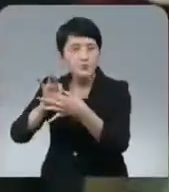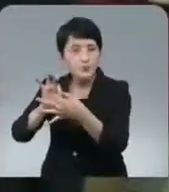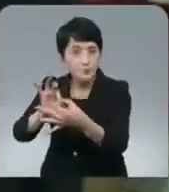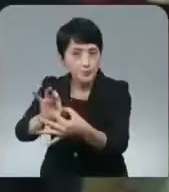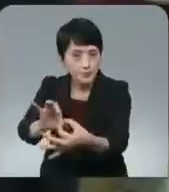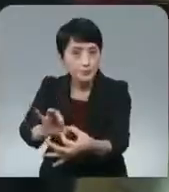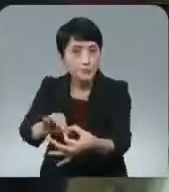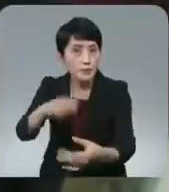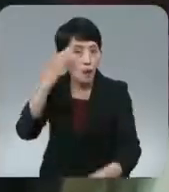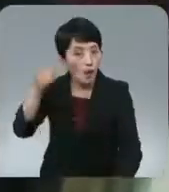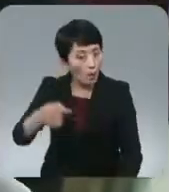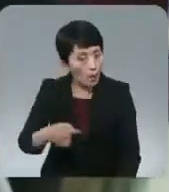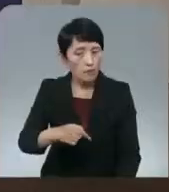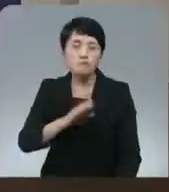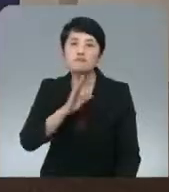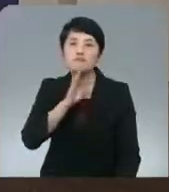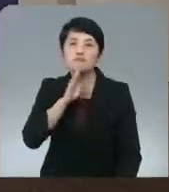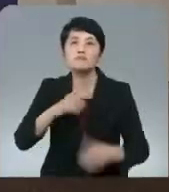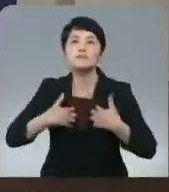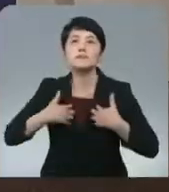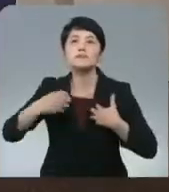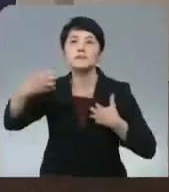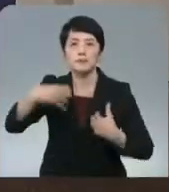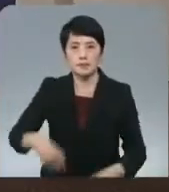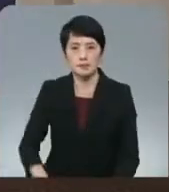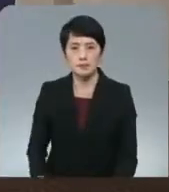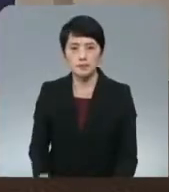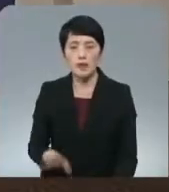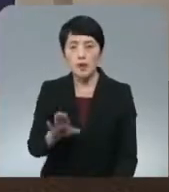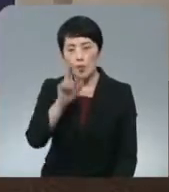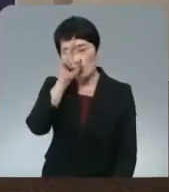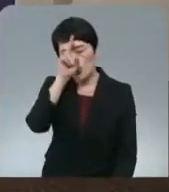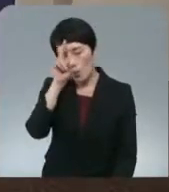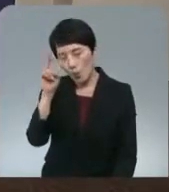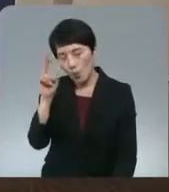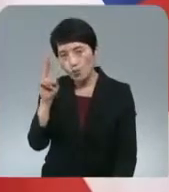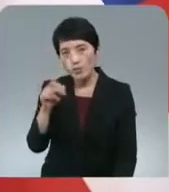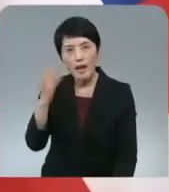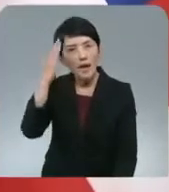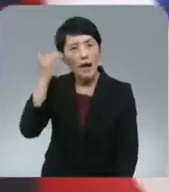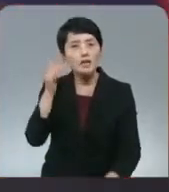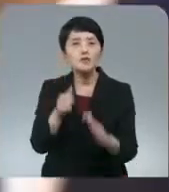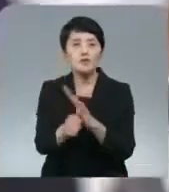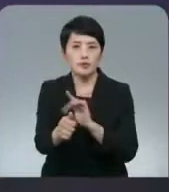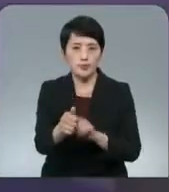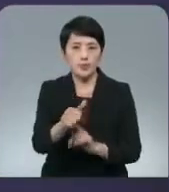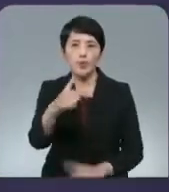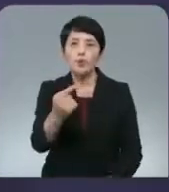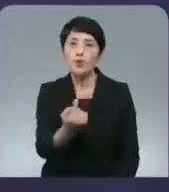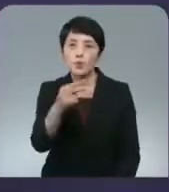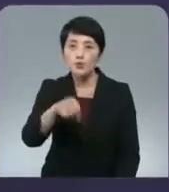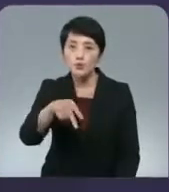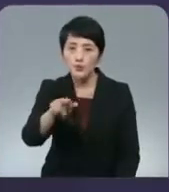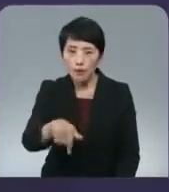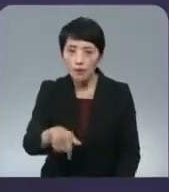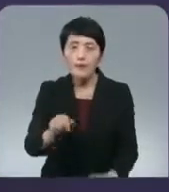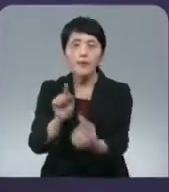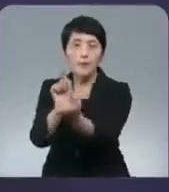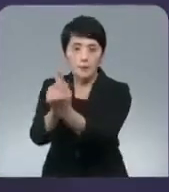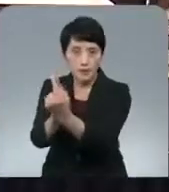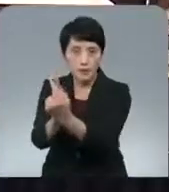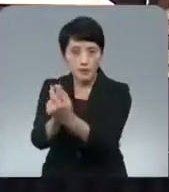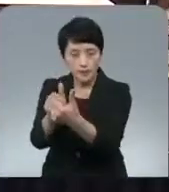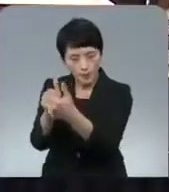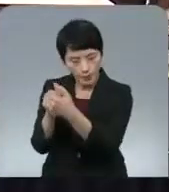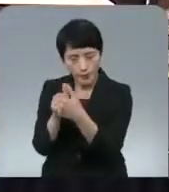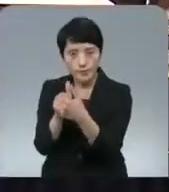18 tháng 4 để đến thăm Hàn Quốc bày tỏ tiếp tục phối hợp chặt chẽ với tôi về tình hình Bắc Triều Tiên chiêu Q ngay bông son Kim hội Đàm với người đồng